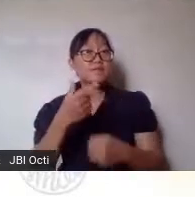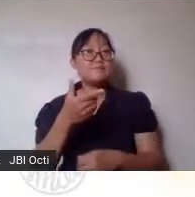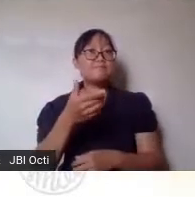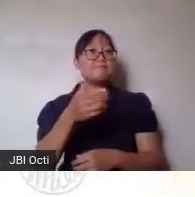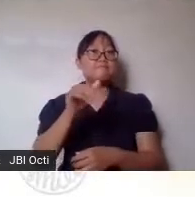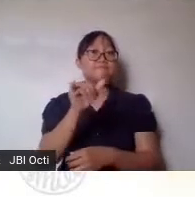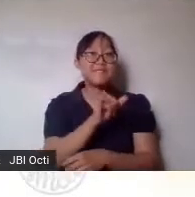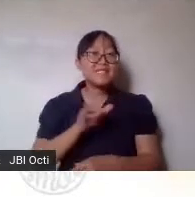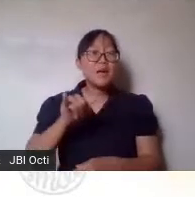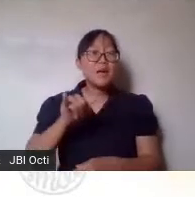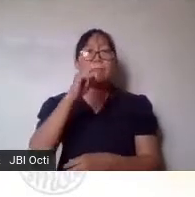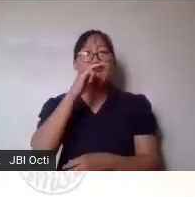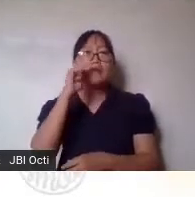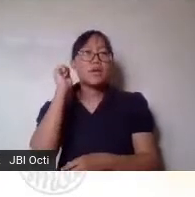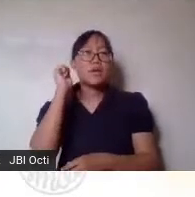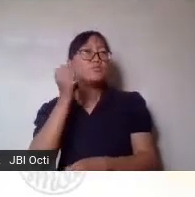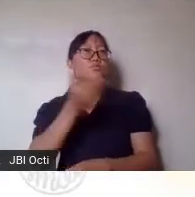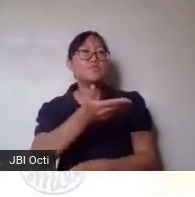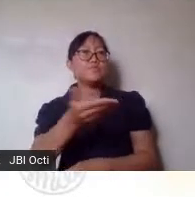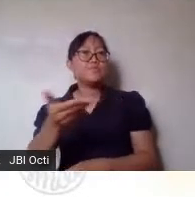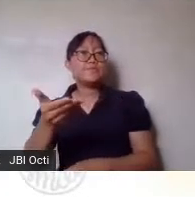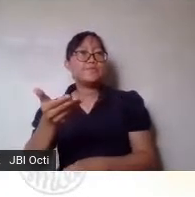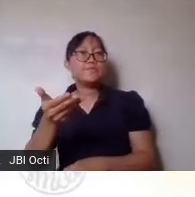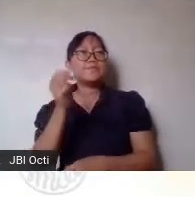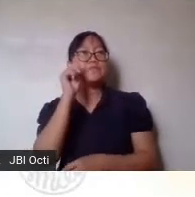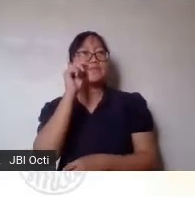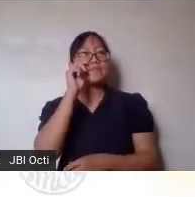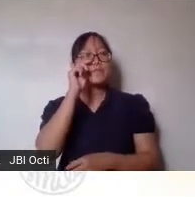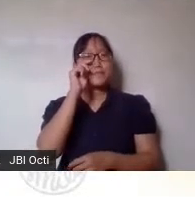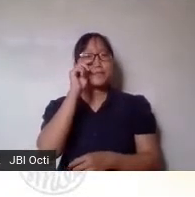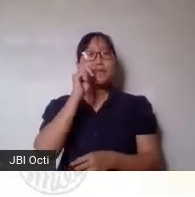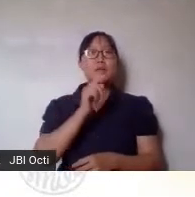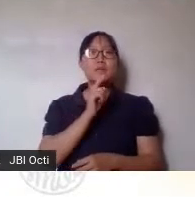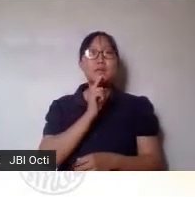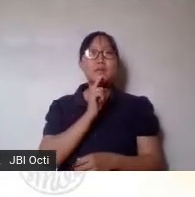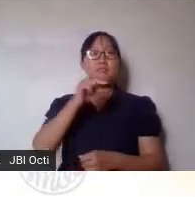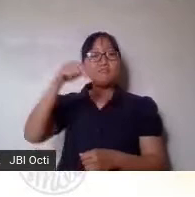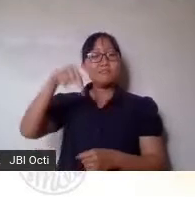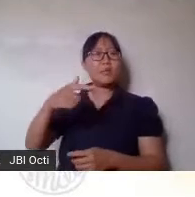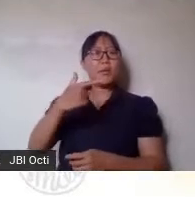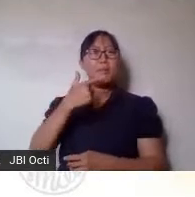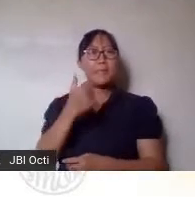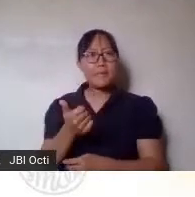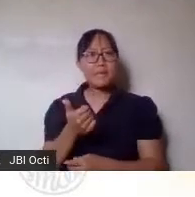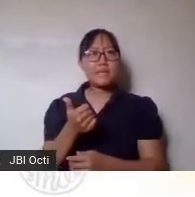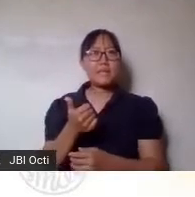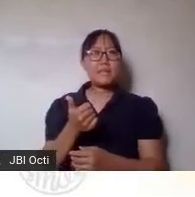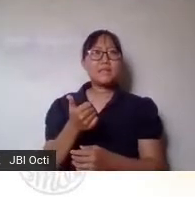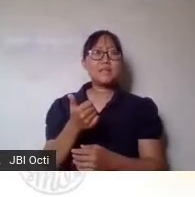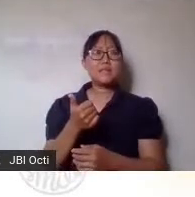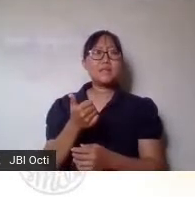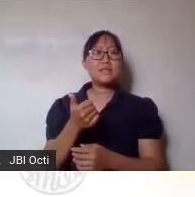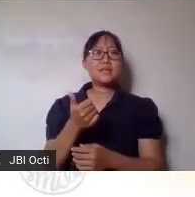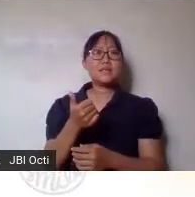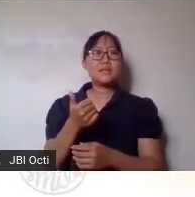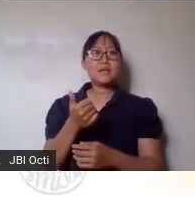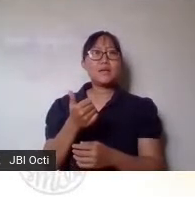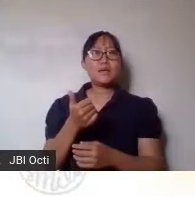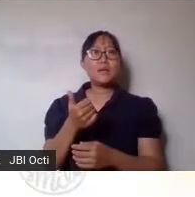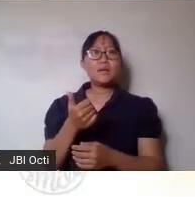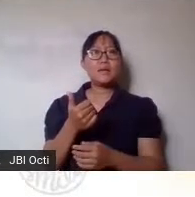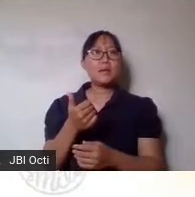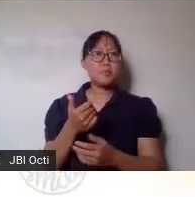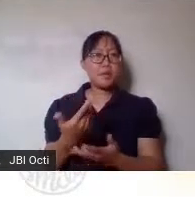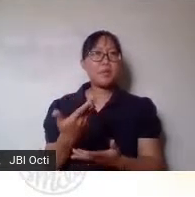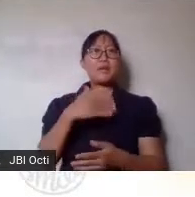dan ibu-ibu sekalian ya. Karena ini merupakan bagian yang sesungguhnya sangat penting di dalam kita